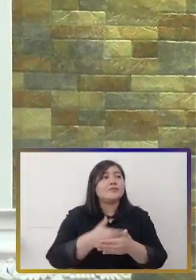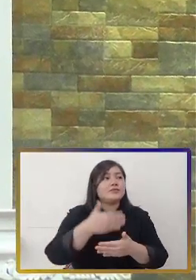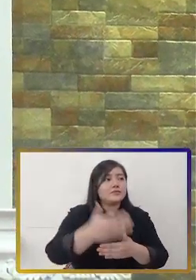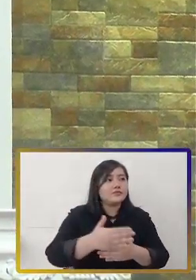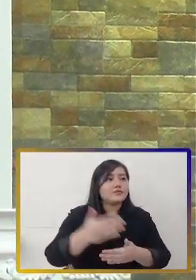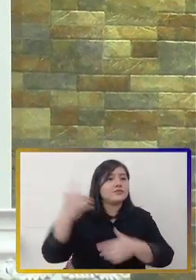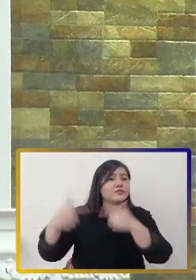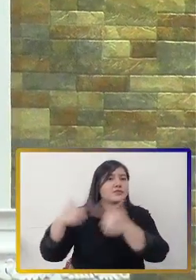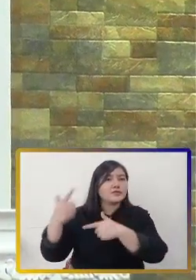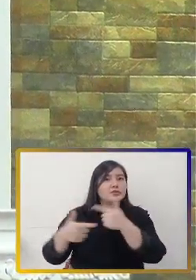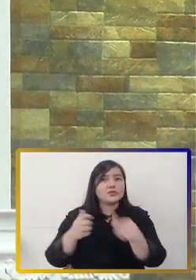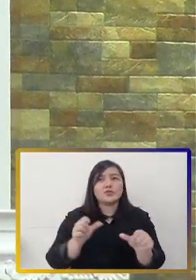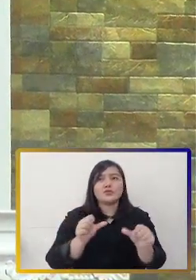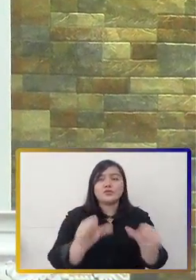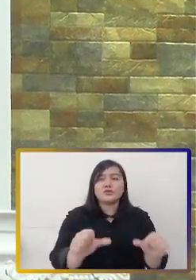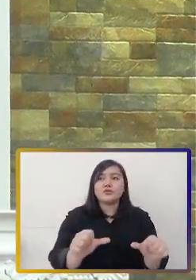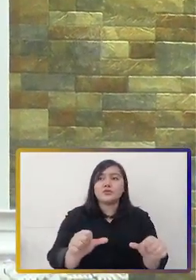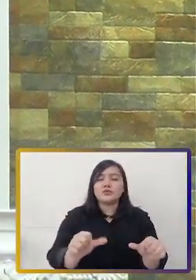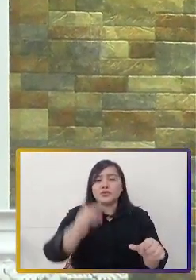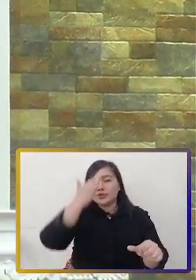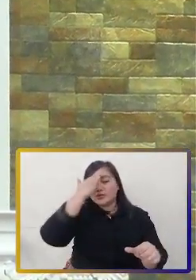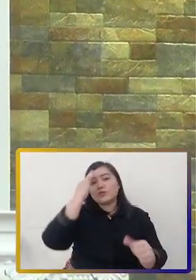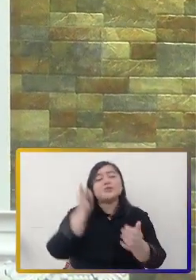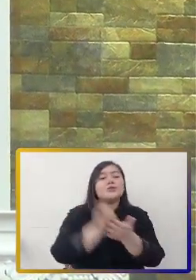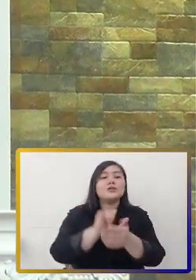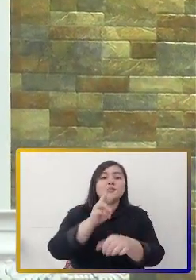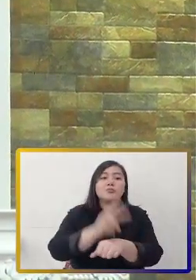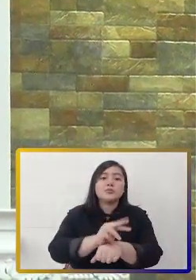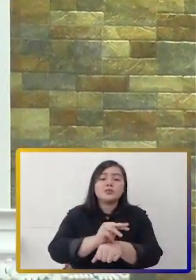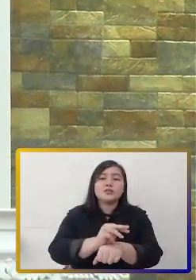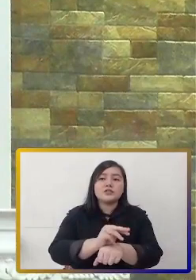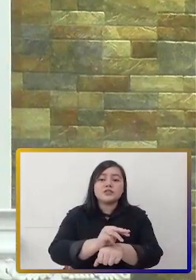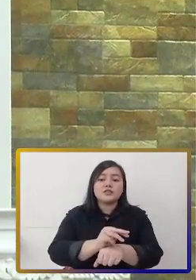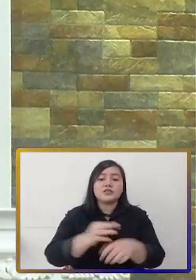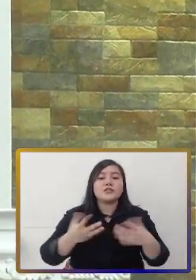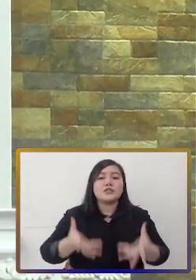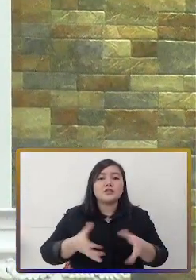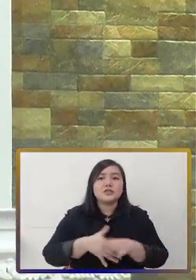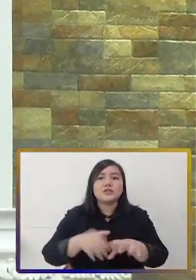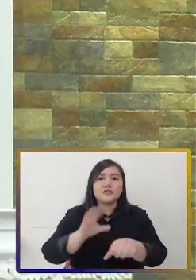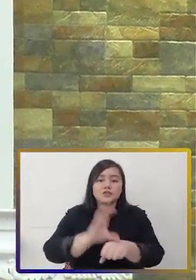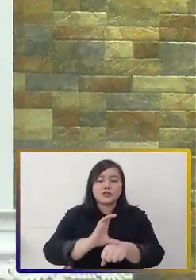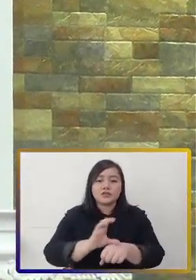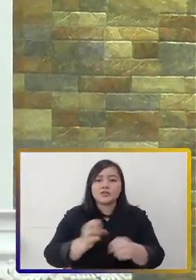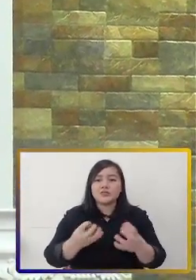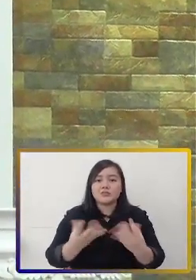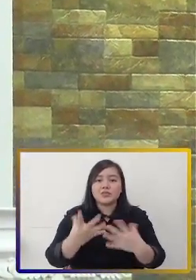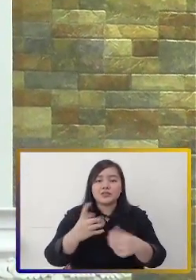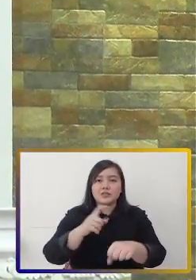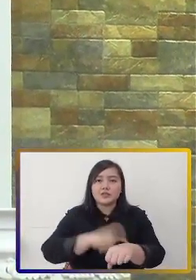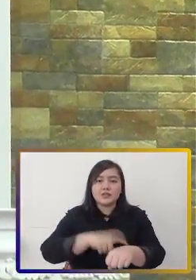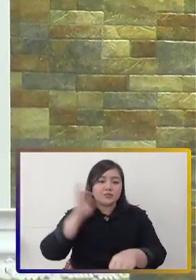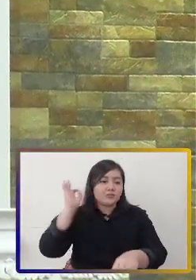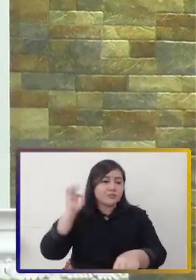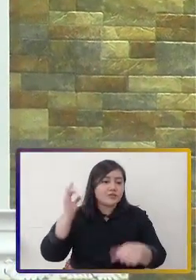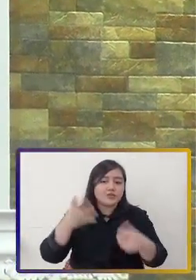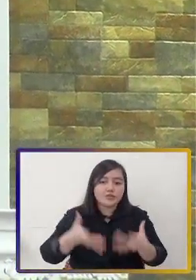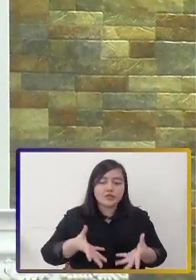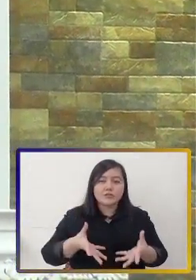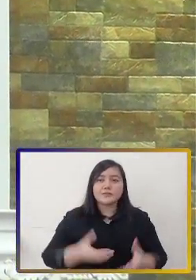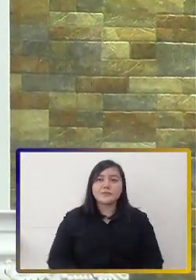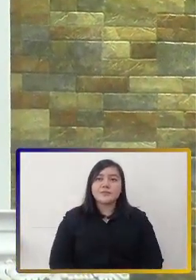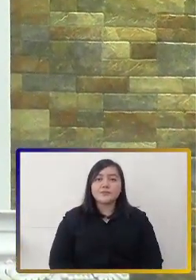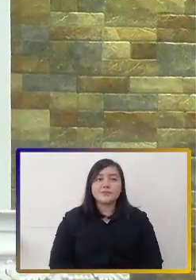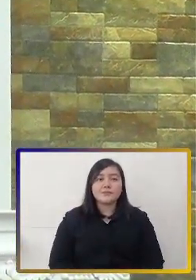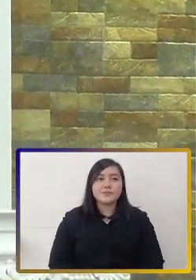course, alam natin na yung ministry, naririnig na po natin yan dito sa ating po simbahan. Maraming beses na po natin nababanggit po from this